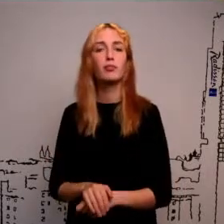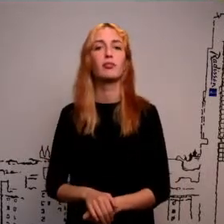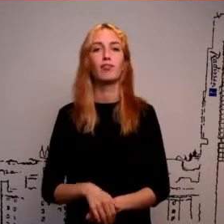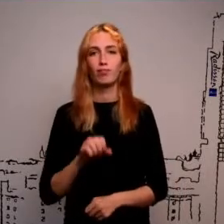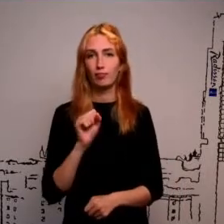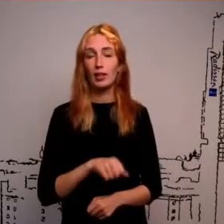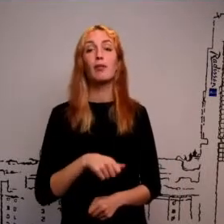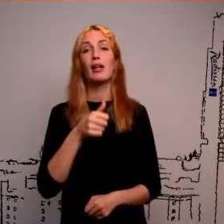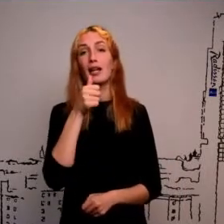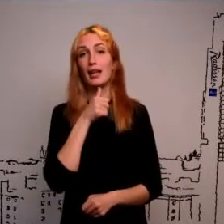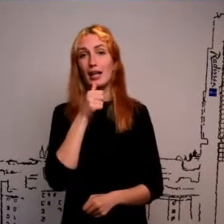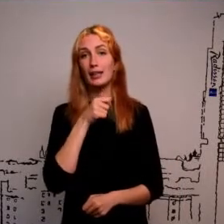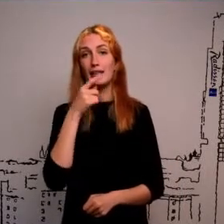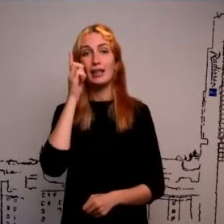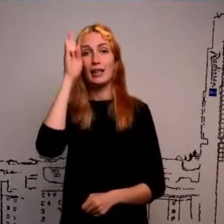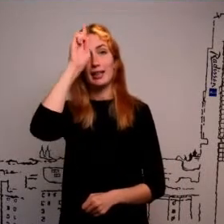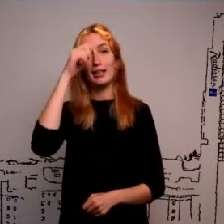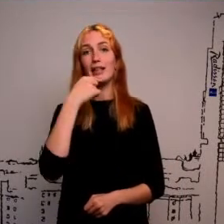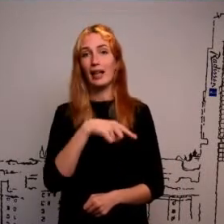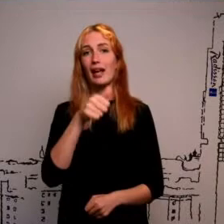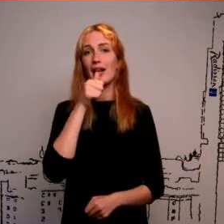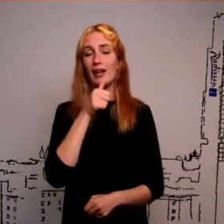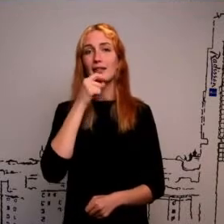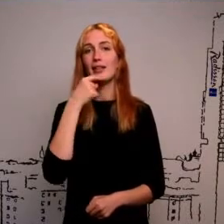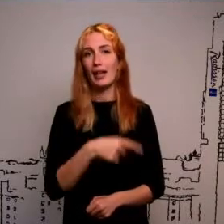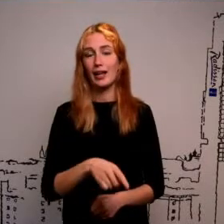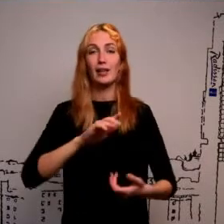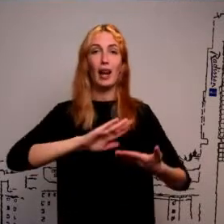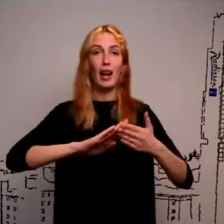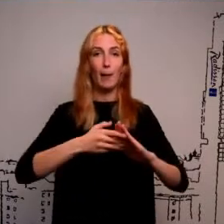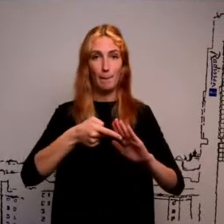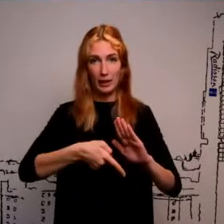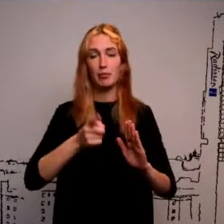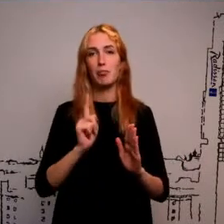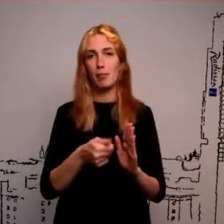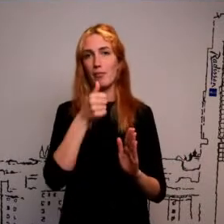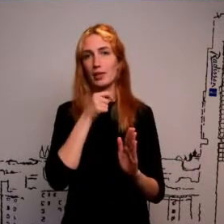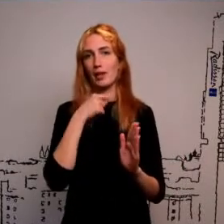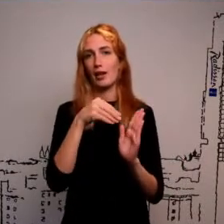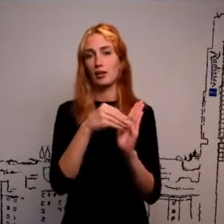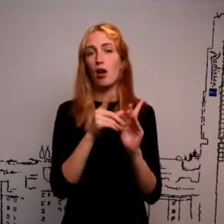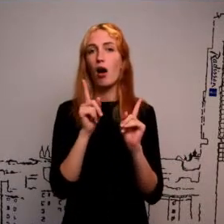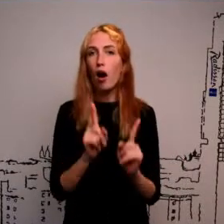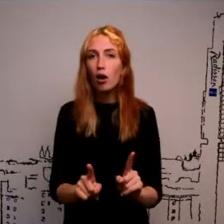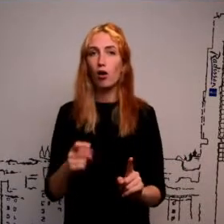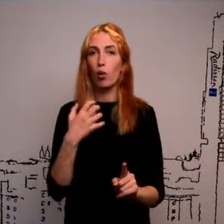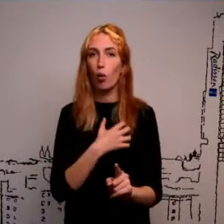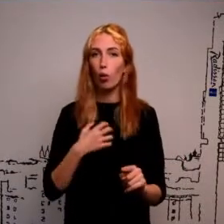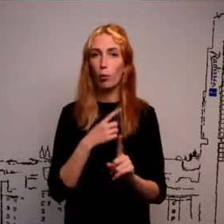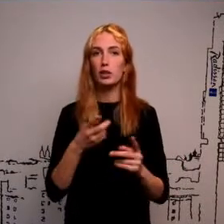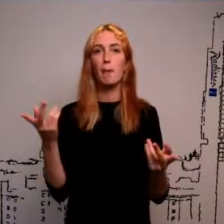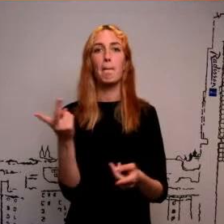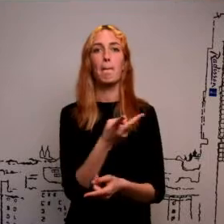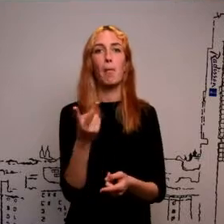olema eesti keelsed, aga meil on ka ikkagi töösuhe, kus mõlemad pooled peavad aru saama, millega